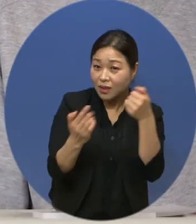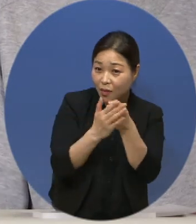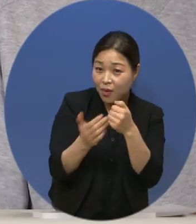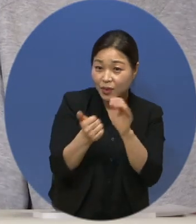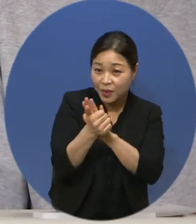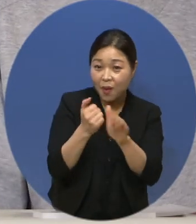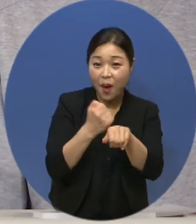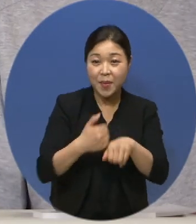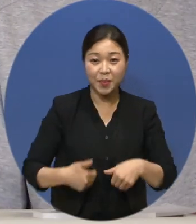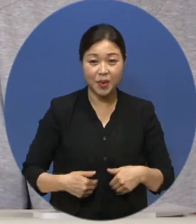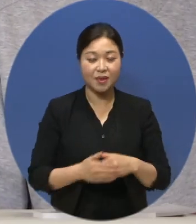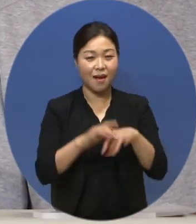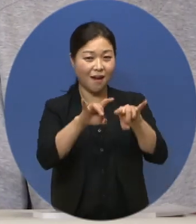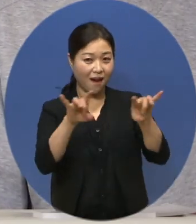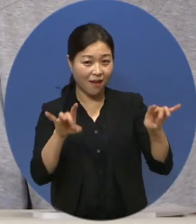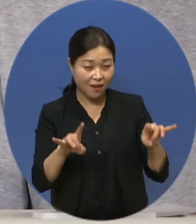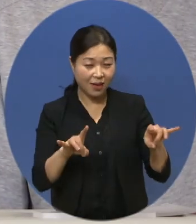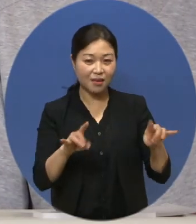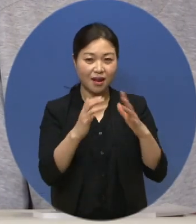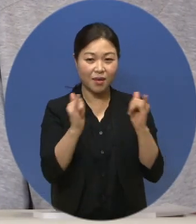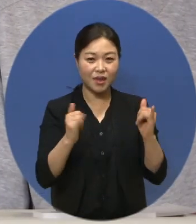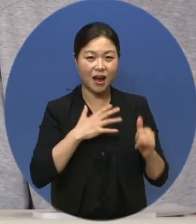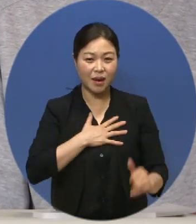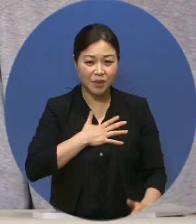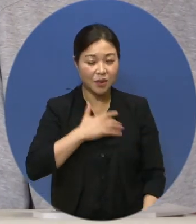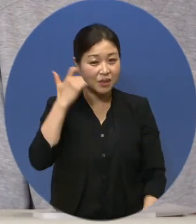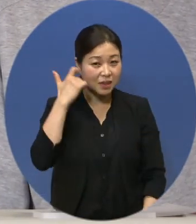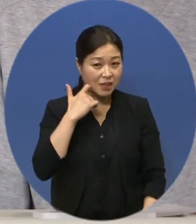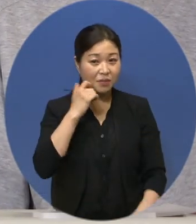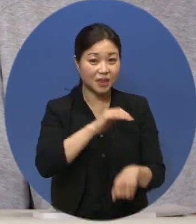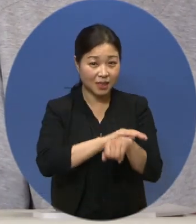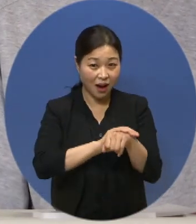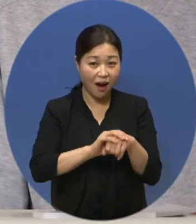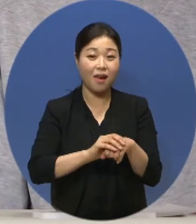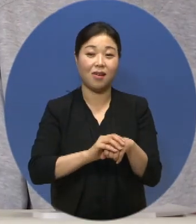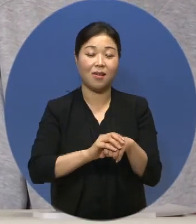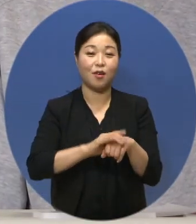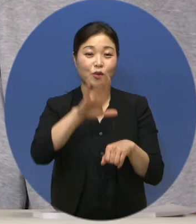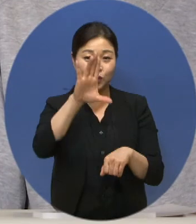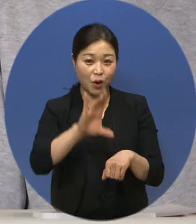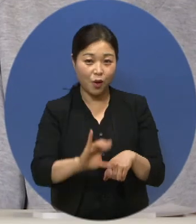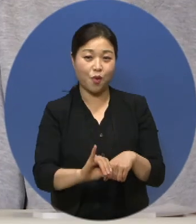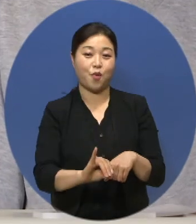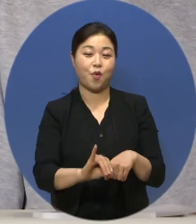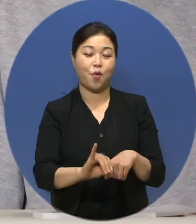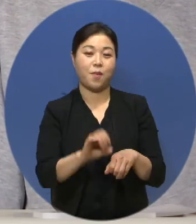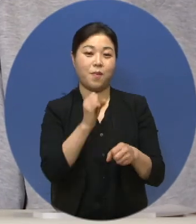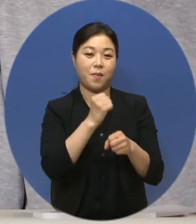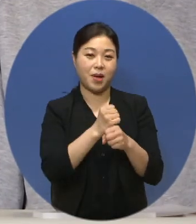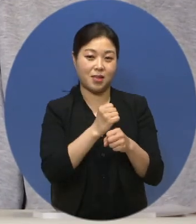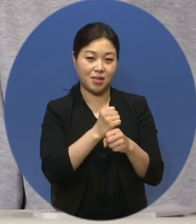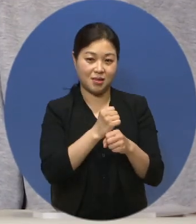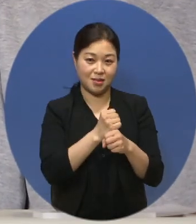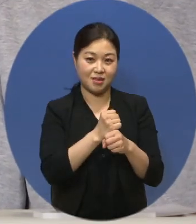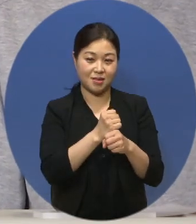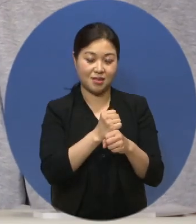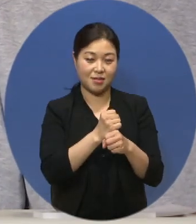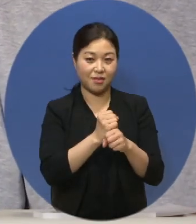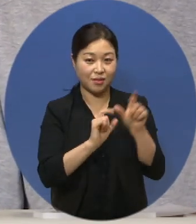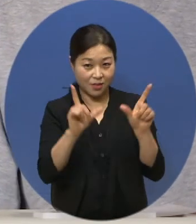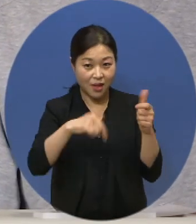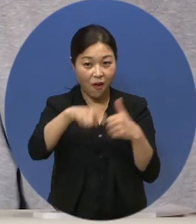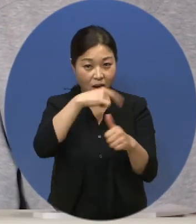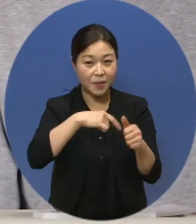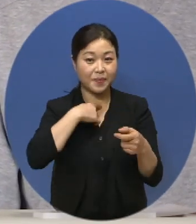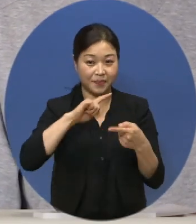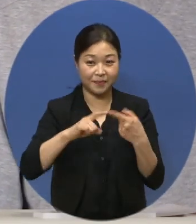각각의 캐릭터들의 가진 감정들이 잘 이렇게 어우러져가지고 만들어진 그 앙상블들이 되게 매력적이었었는데, 네.